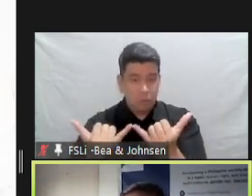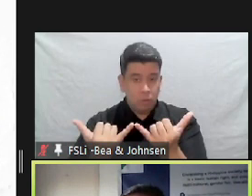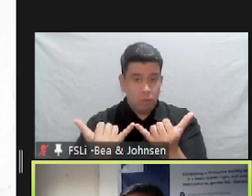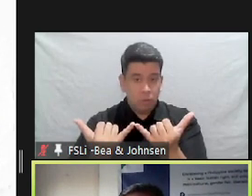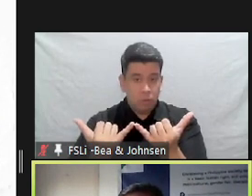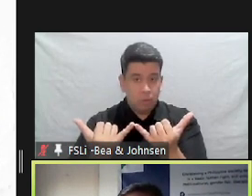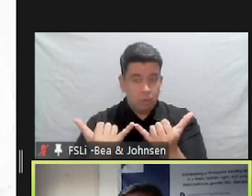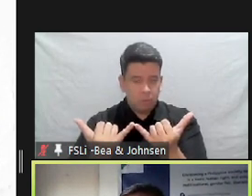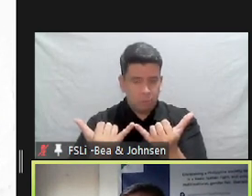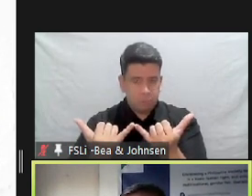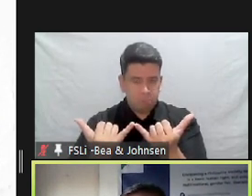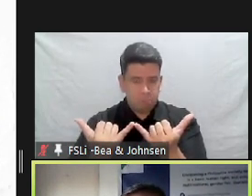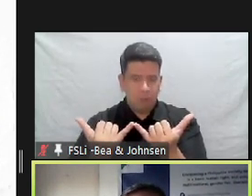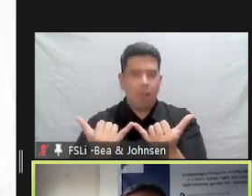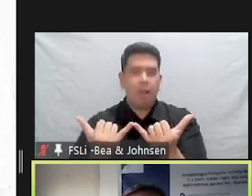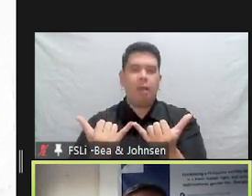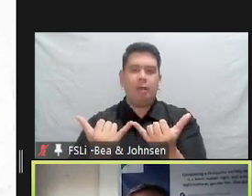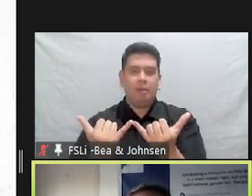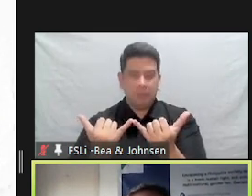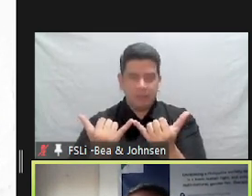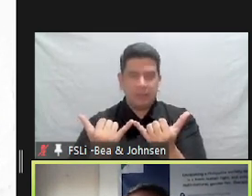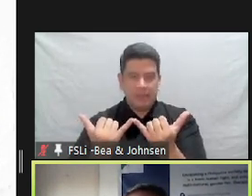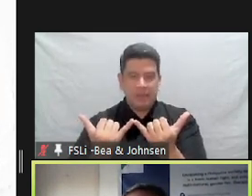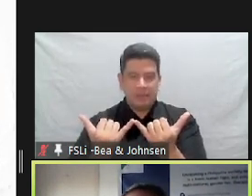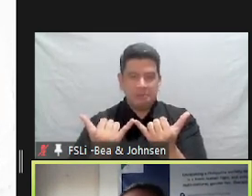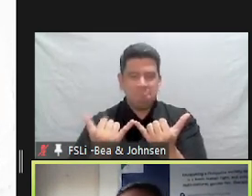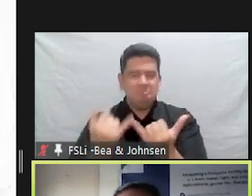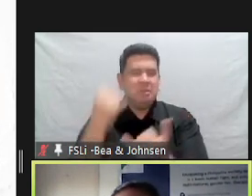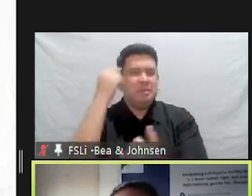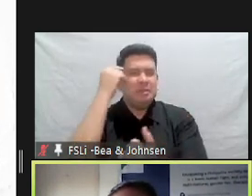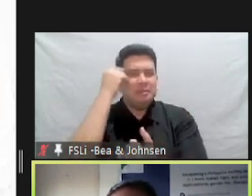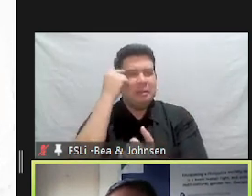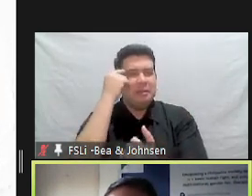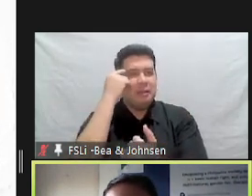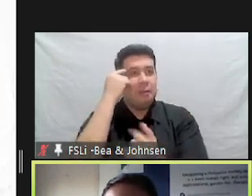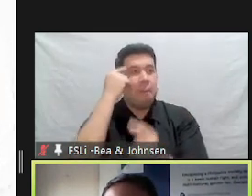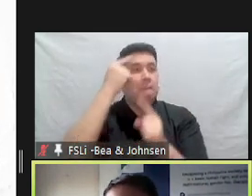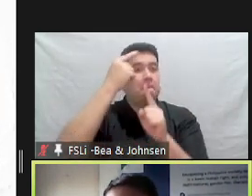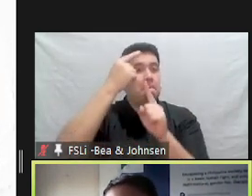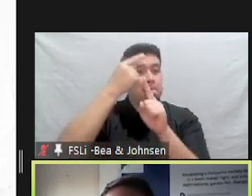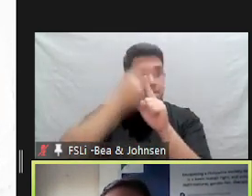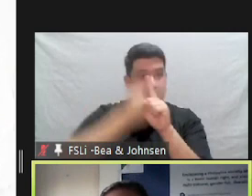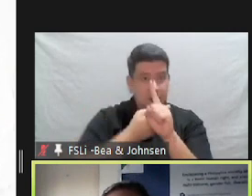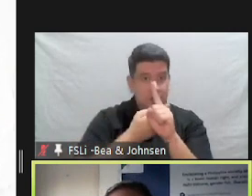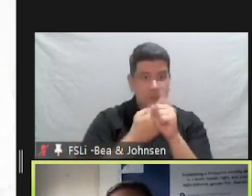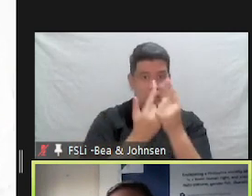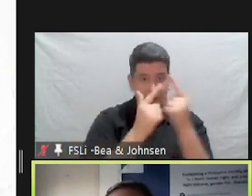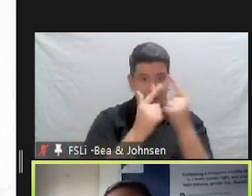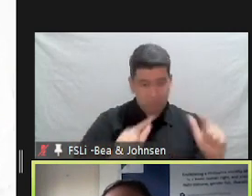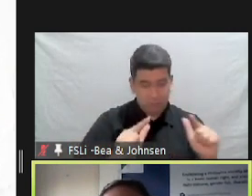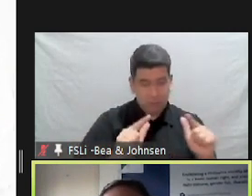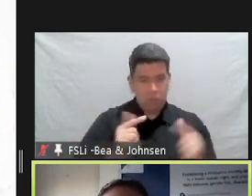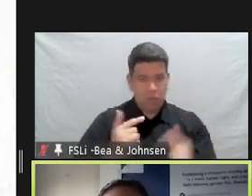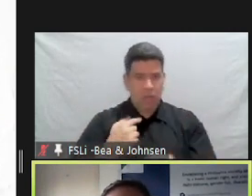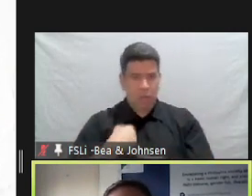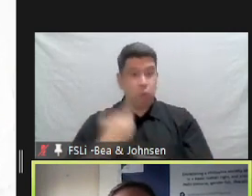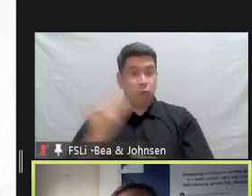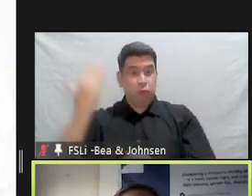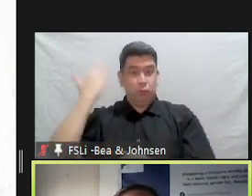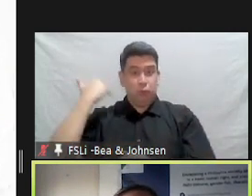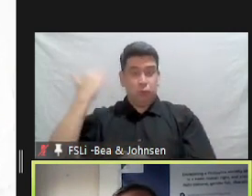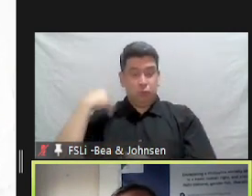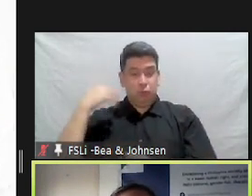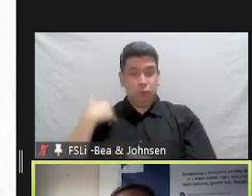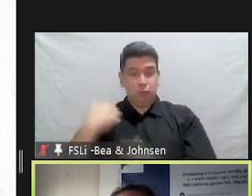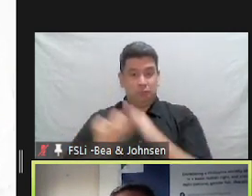pag-unita natin sa buwan ng wika. Alam niyo po, nung mas bata pa po ako, nung elementary at saka nung high